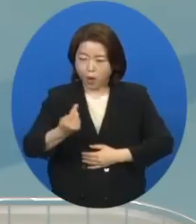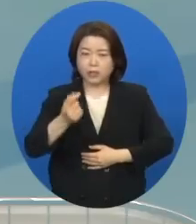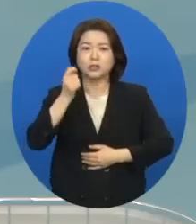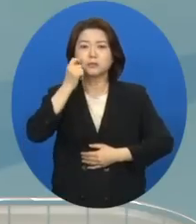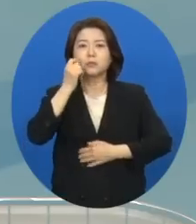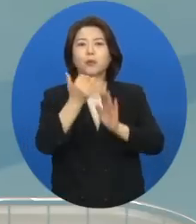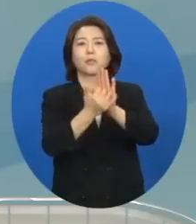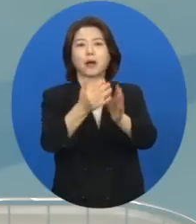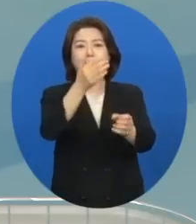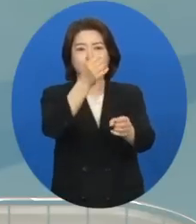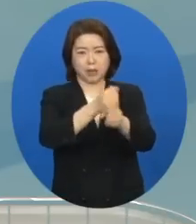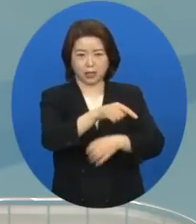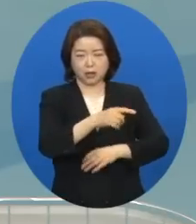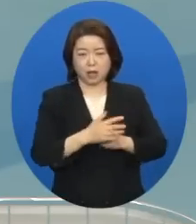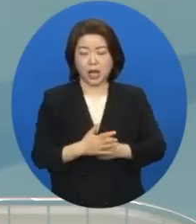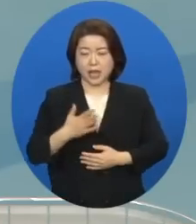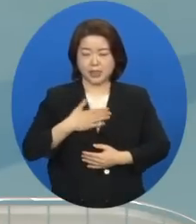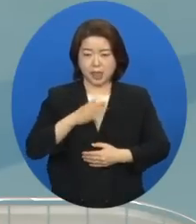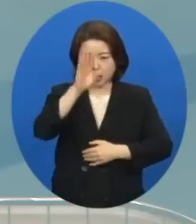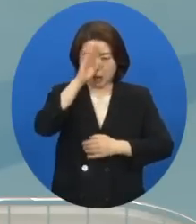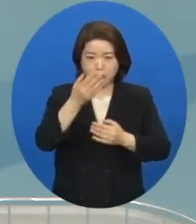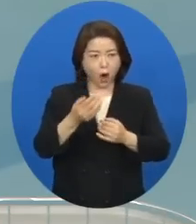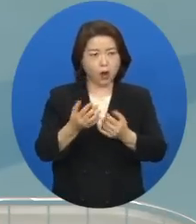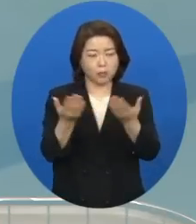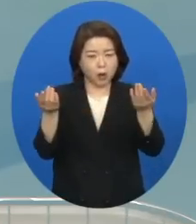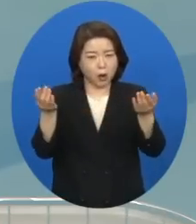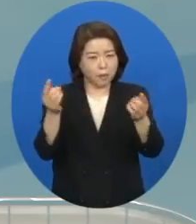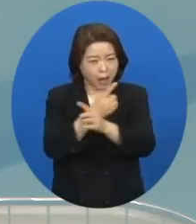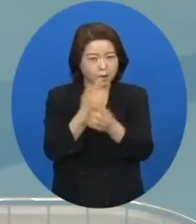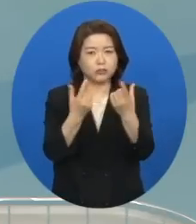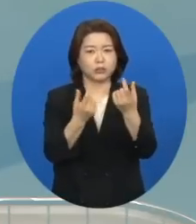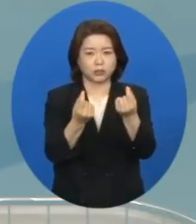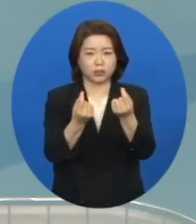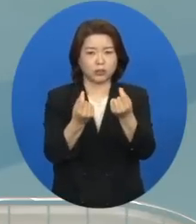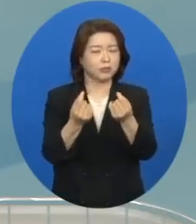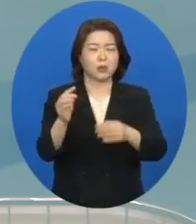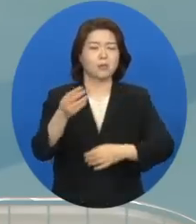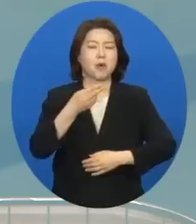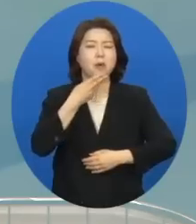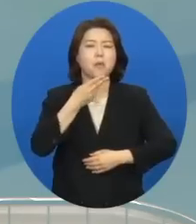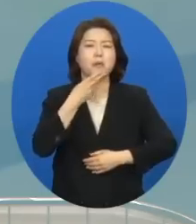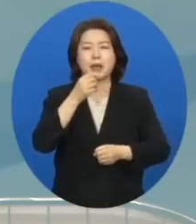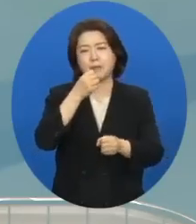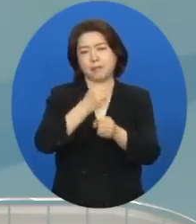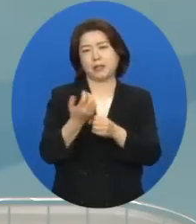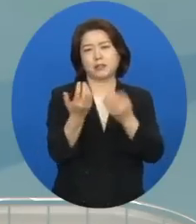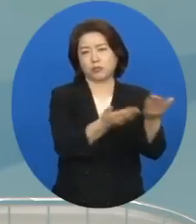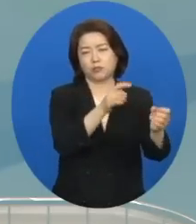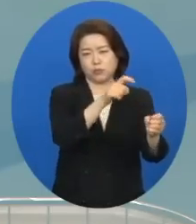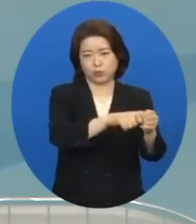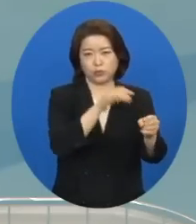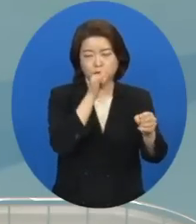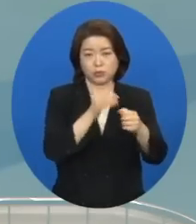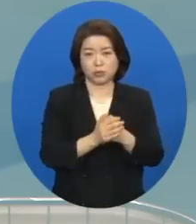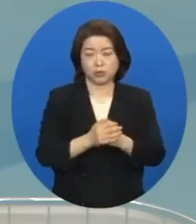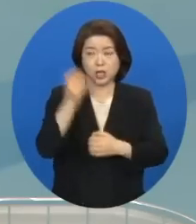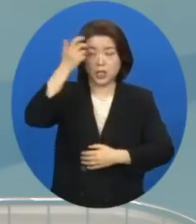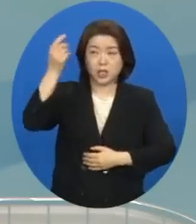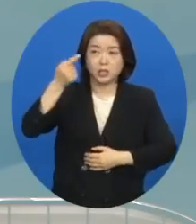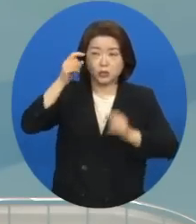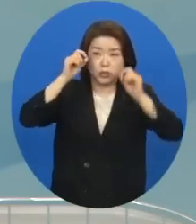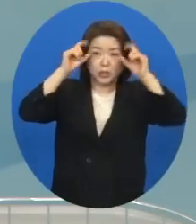하여 나에게 고침을 받지 못하게 하려는 것이다. 영적인 눈이 뜨이고 안